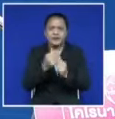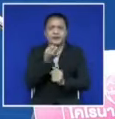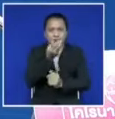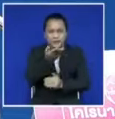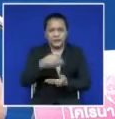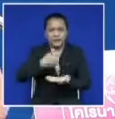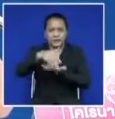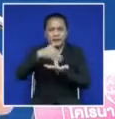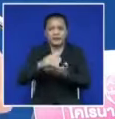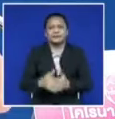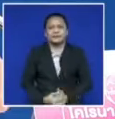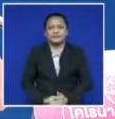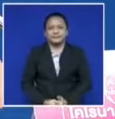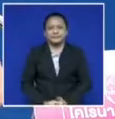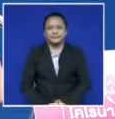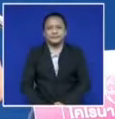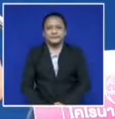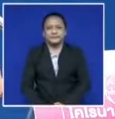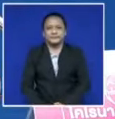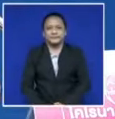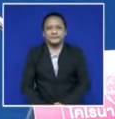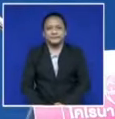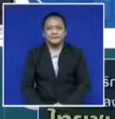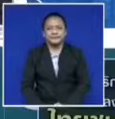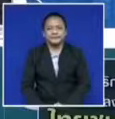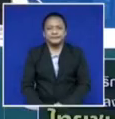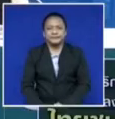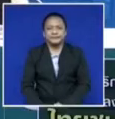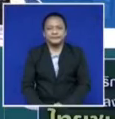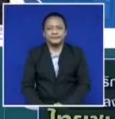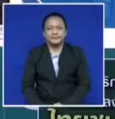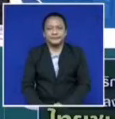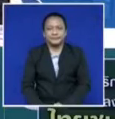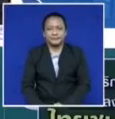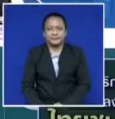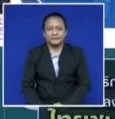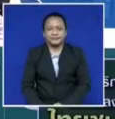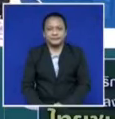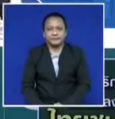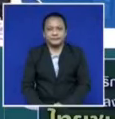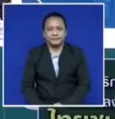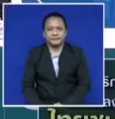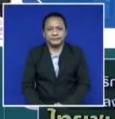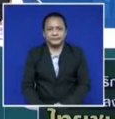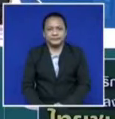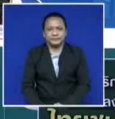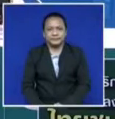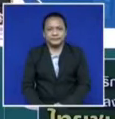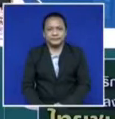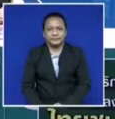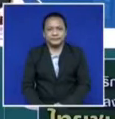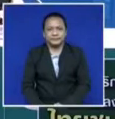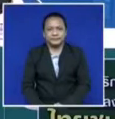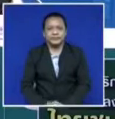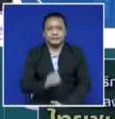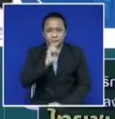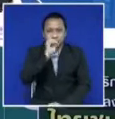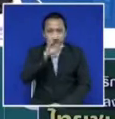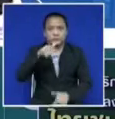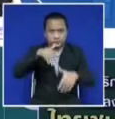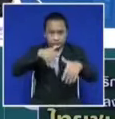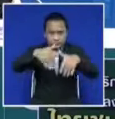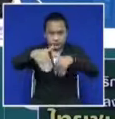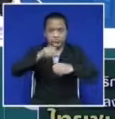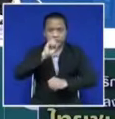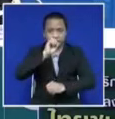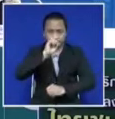รายงานเบื้องต้นครับ ก็อยากจะเรียน พี่น้องประชาชนอีกทีนะ